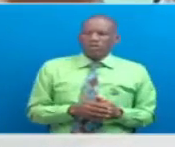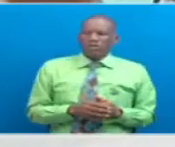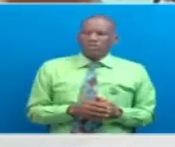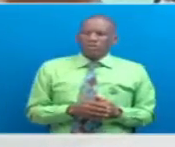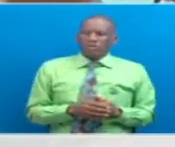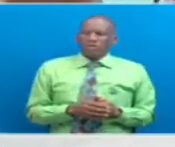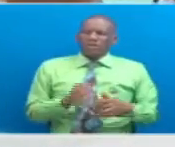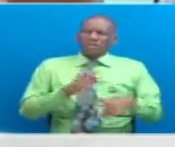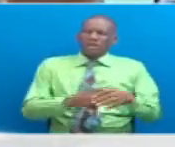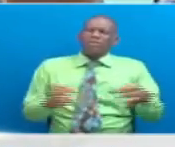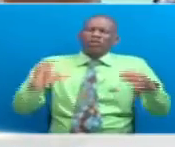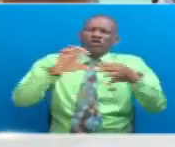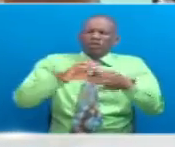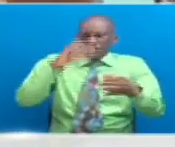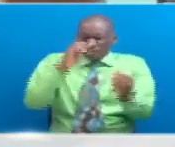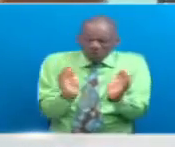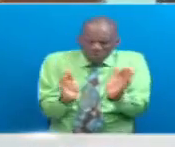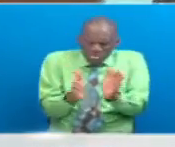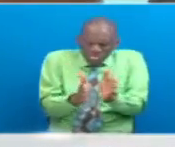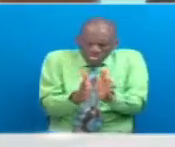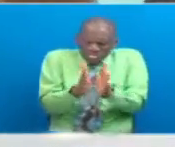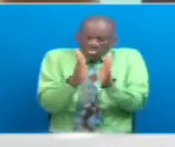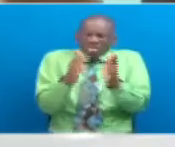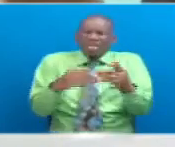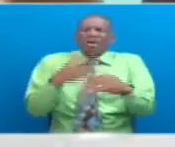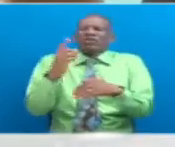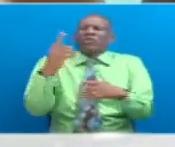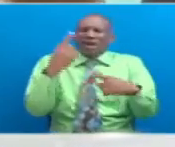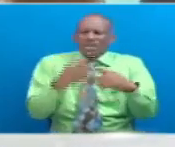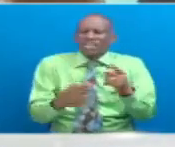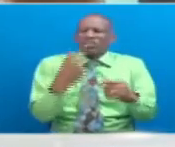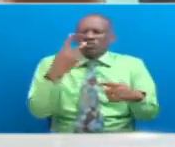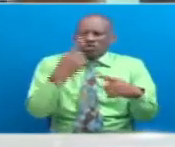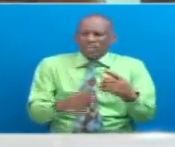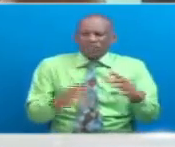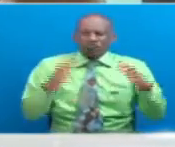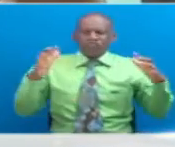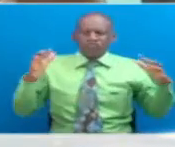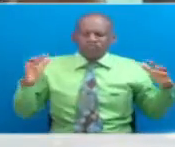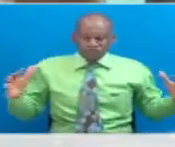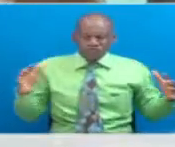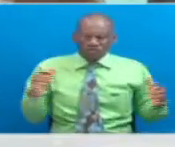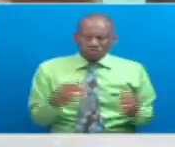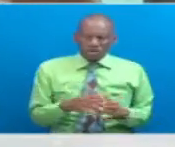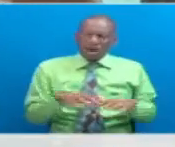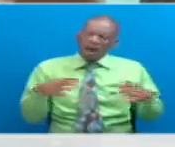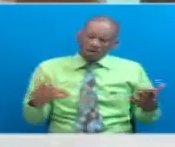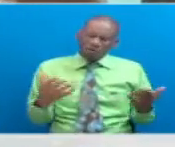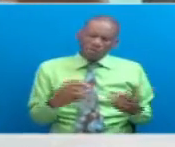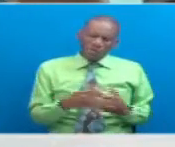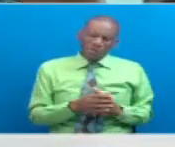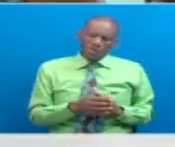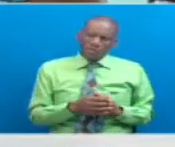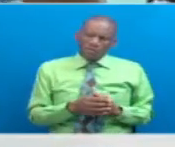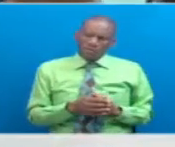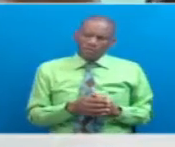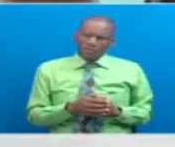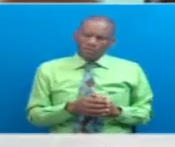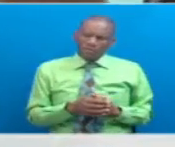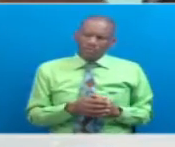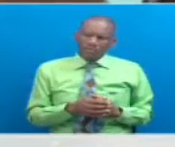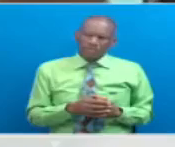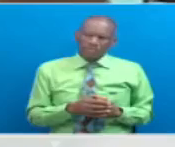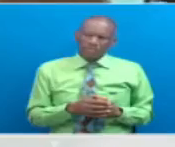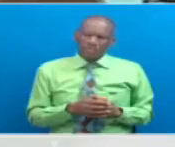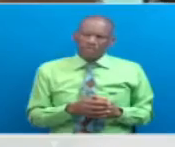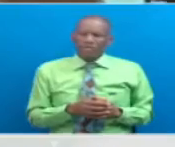mbamba kama shindano. Baada ya mwaka moja miaka mbili imefura kama kupe ambaye imesafiza damu